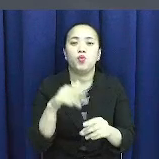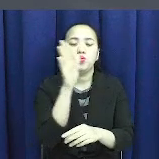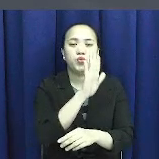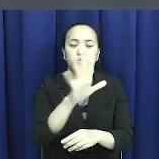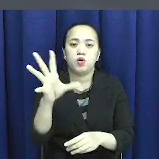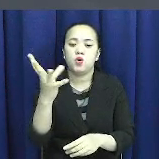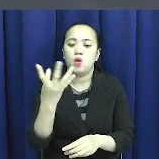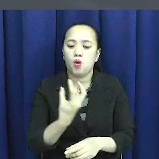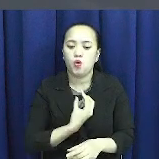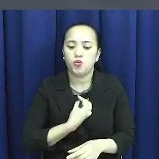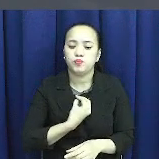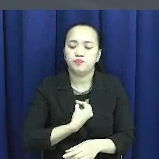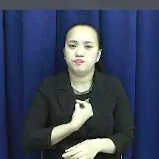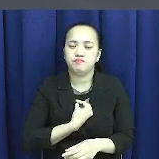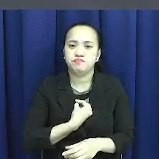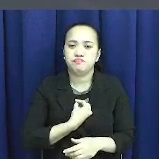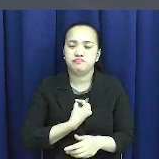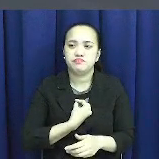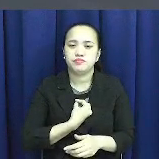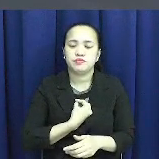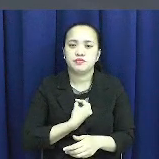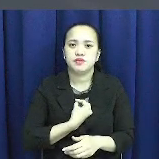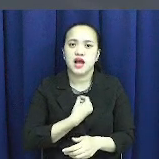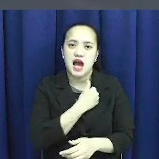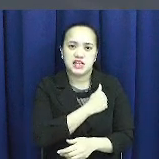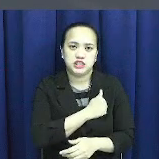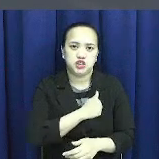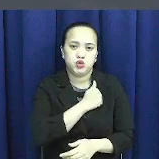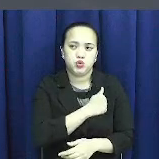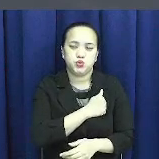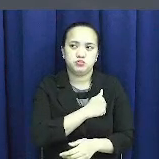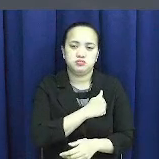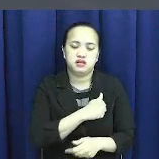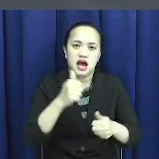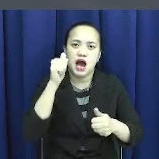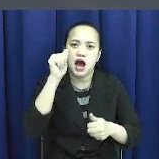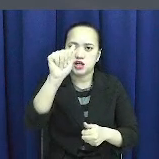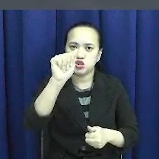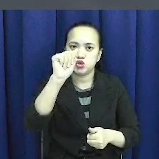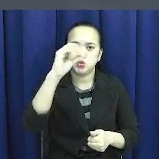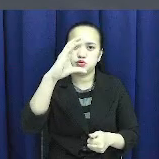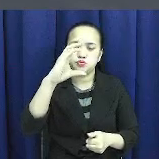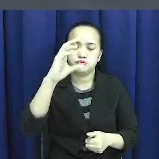Okay? Now, in the Old Testament, in Numbers chapter 15,